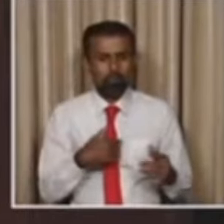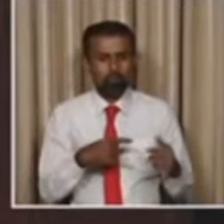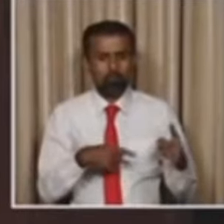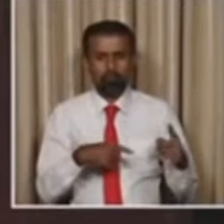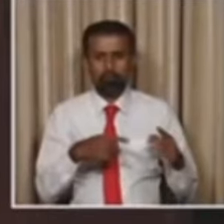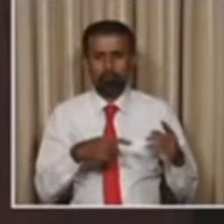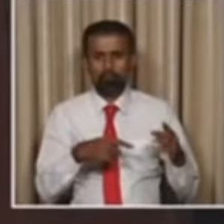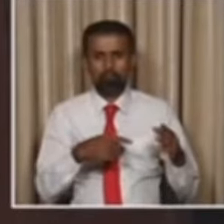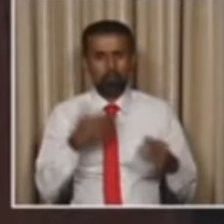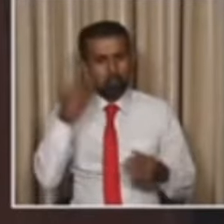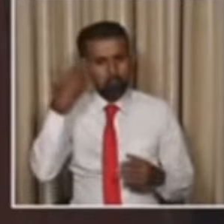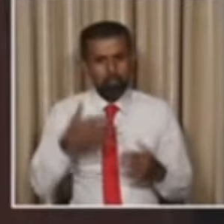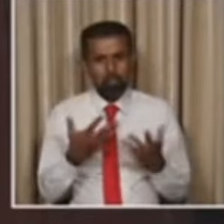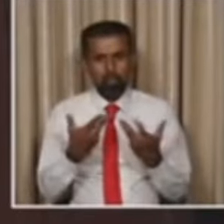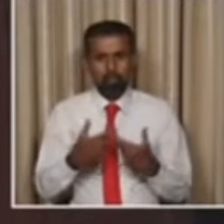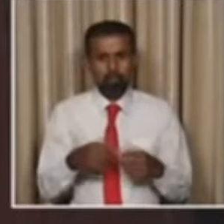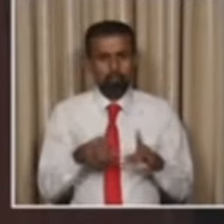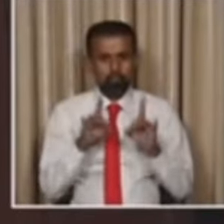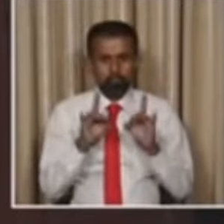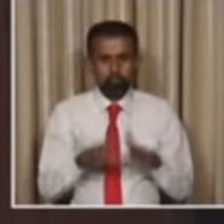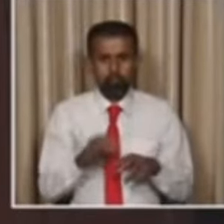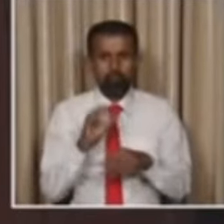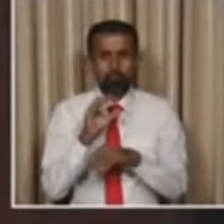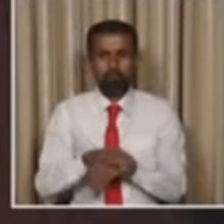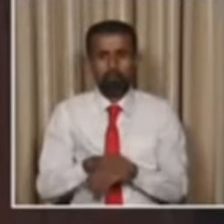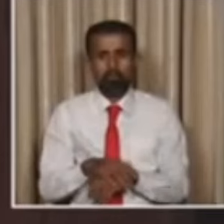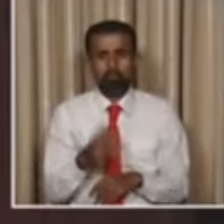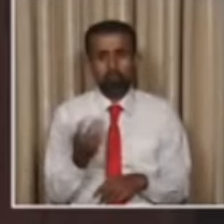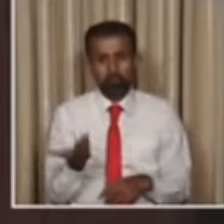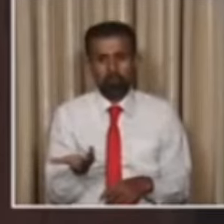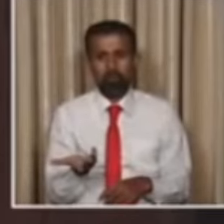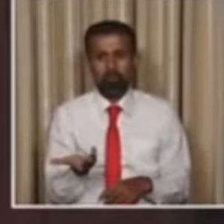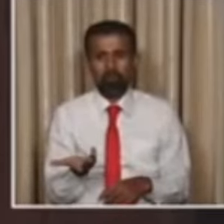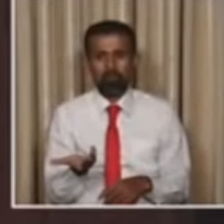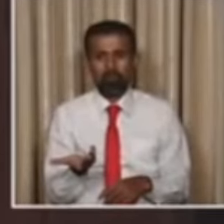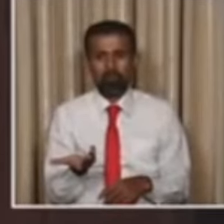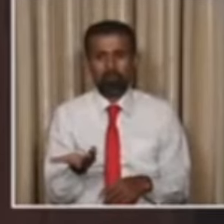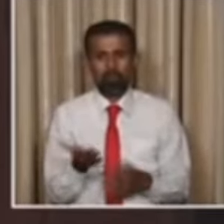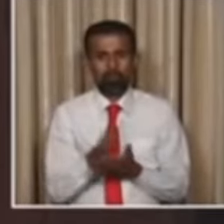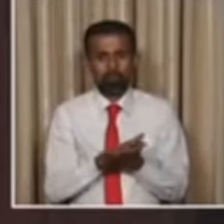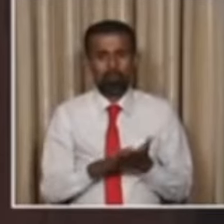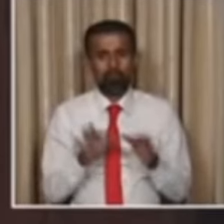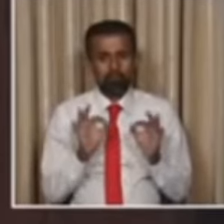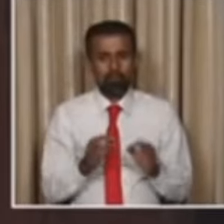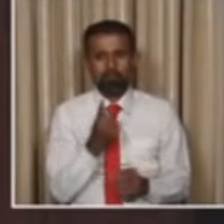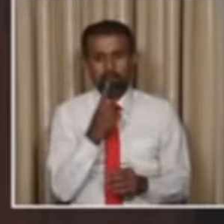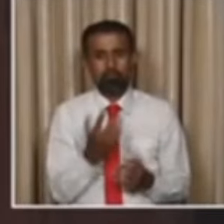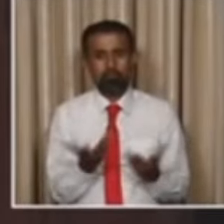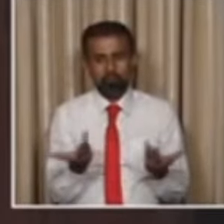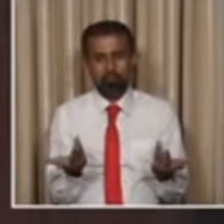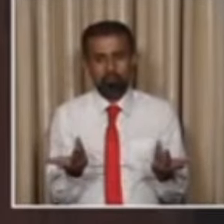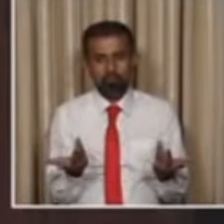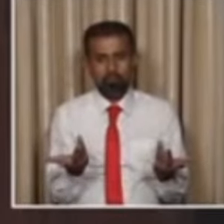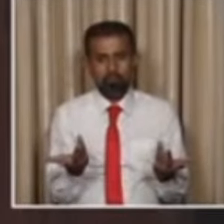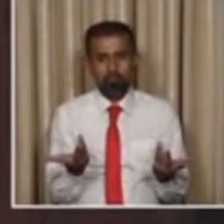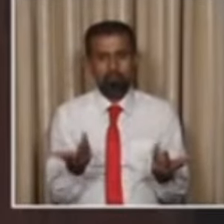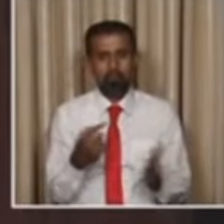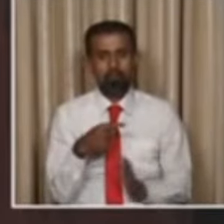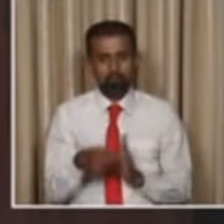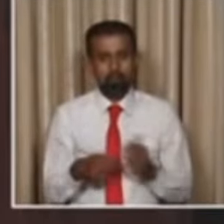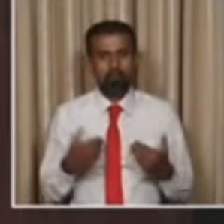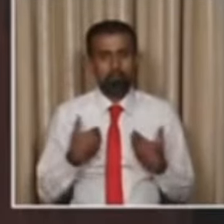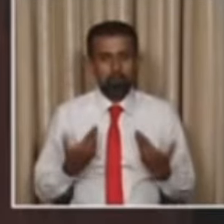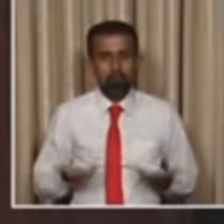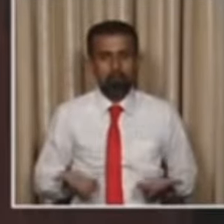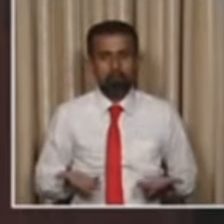ගිය ගාන හරියාකාරව හඳුනා ගන්න බැරි වෙච්චි. ඒ ගැන හරි නිල ප්‍රකාශයක් කරගන්න බැරි වෙච්චි. මේ රටකනේ අපි ඉන්නේ. එතකොට